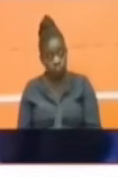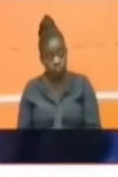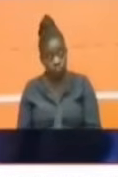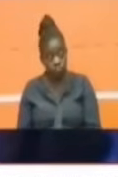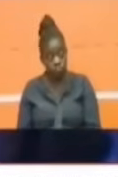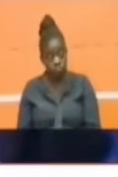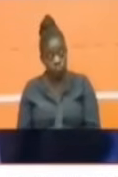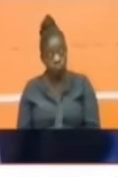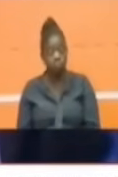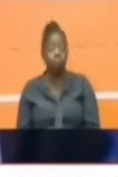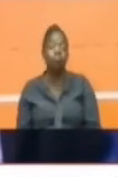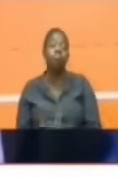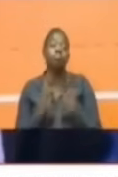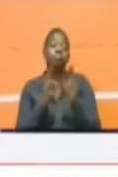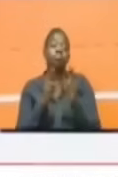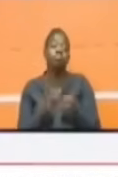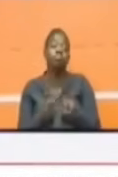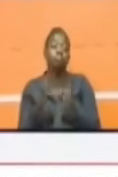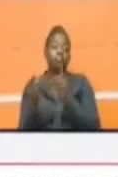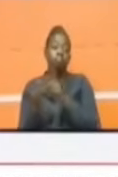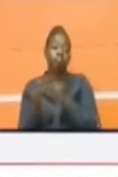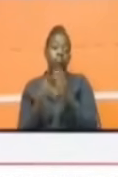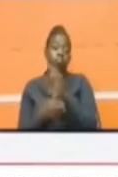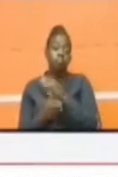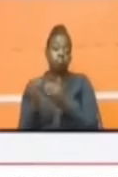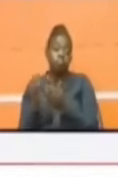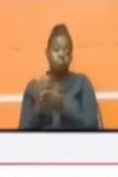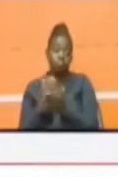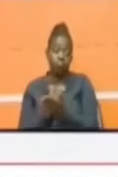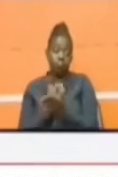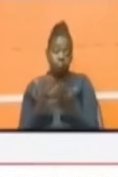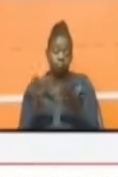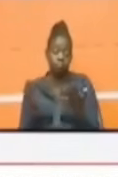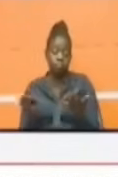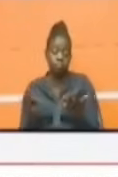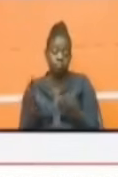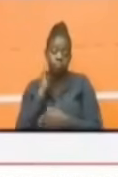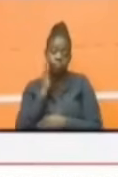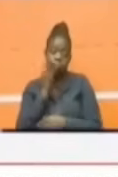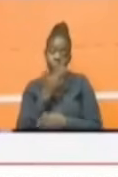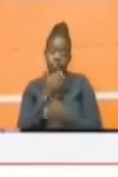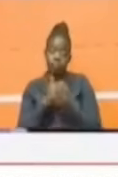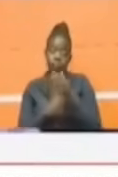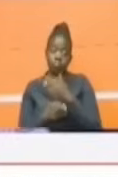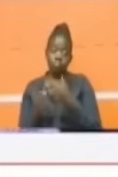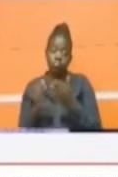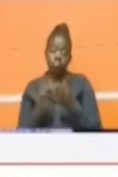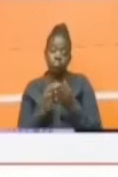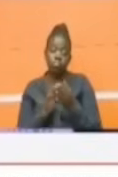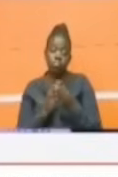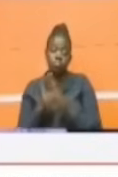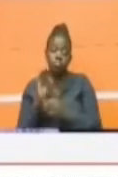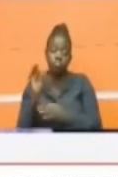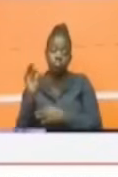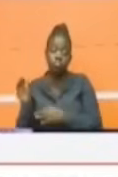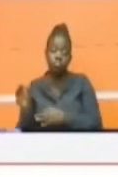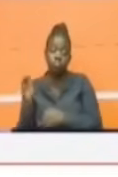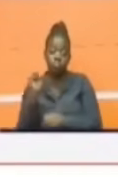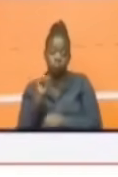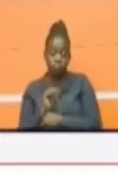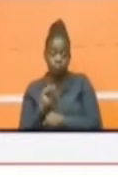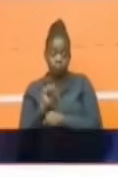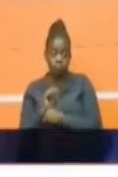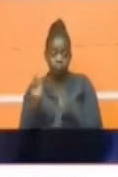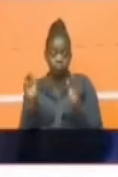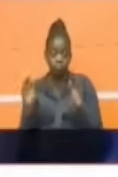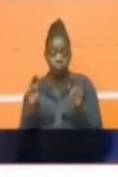basuubira nti bagenda kusinkana mukama olw'ekisa kya katonda omwami tukuva agenda kubayimusa omwami tukuva agenda kubakolera ebinene